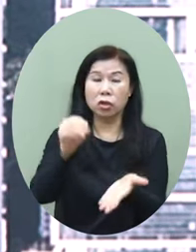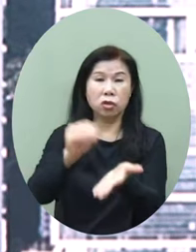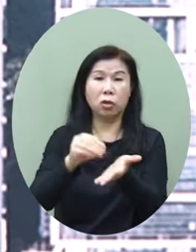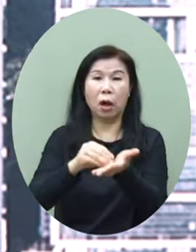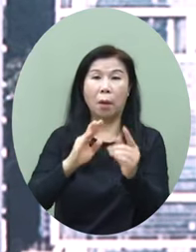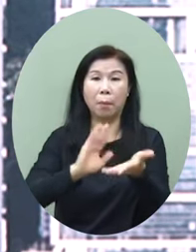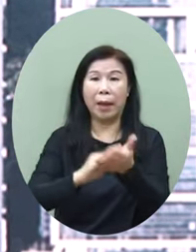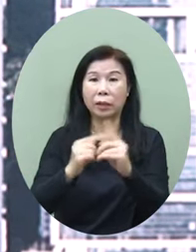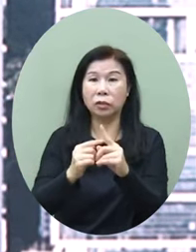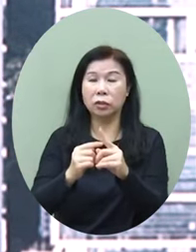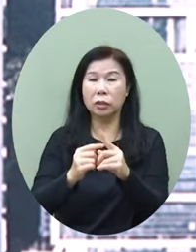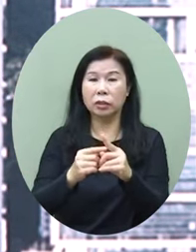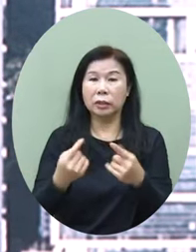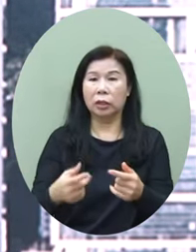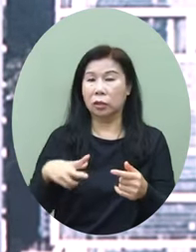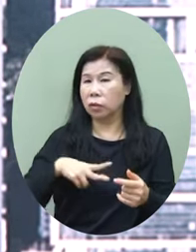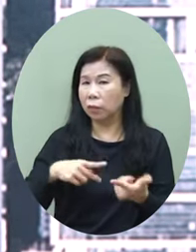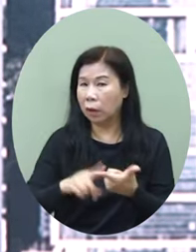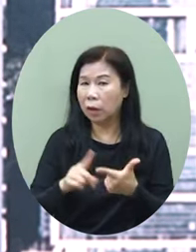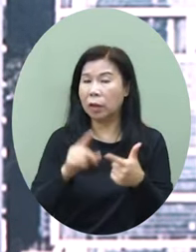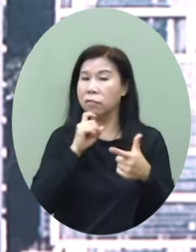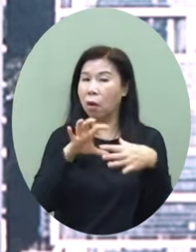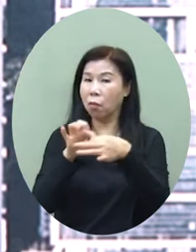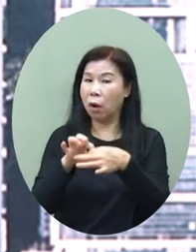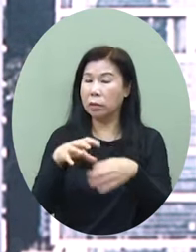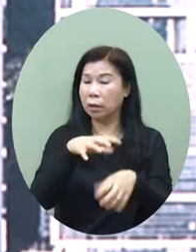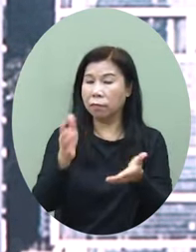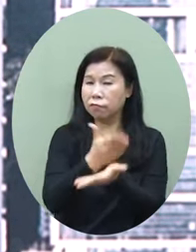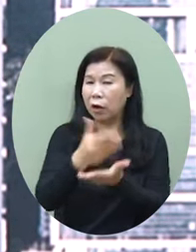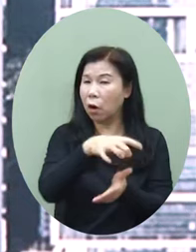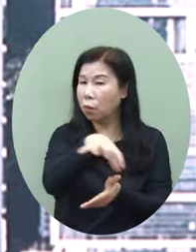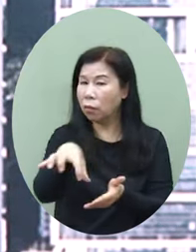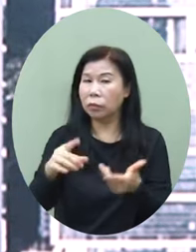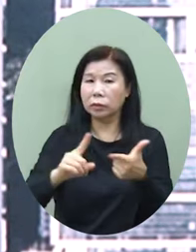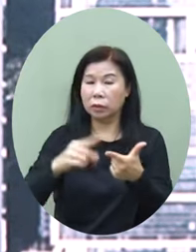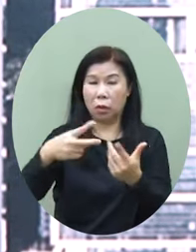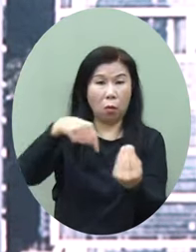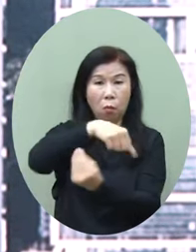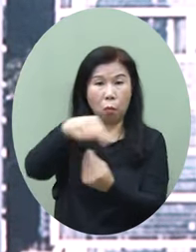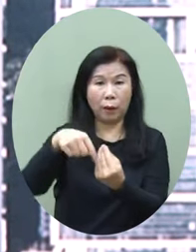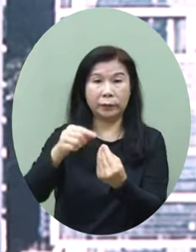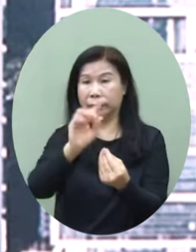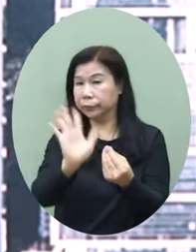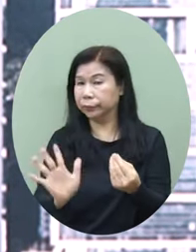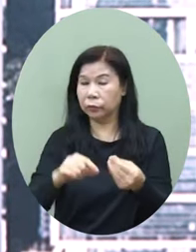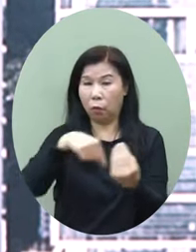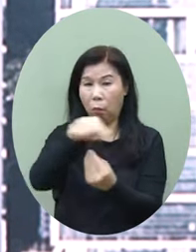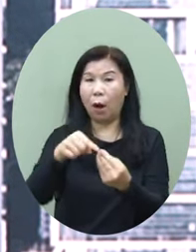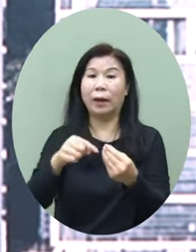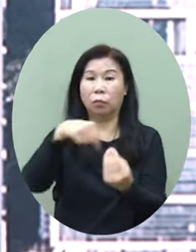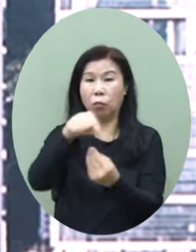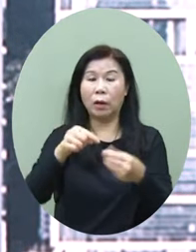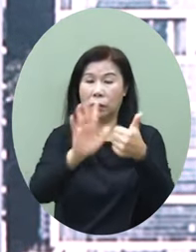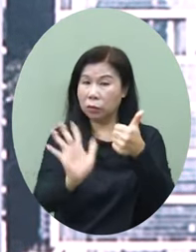的數目性質 它們的相連性它們的分佈性第二是環境的因素就是這個區域